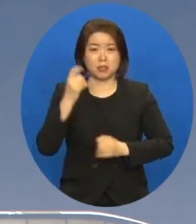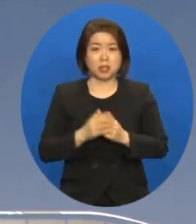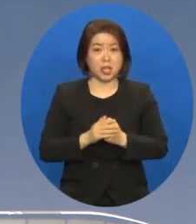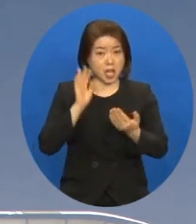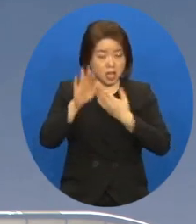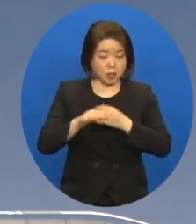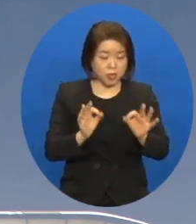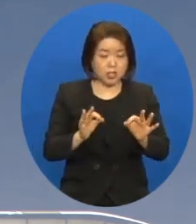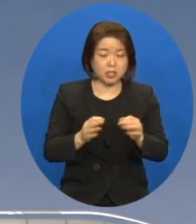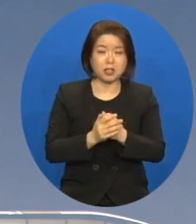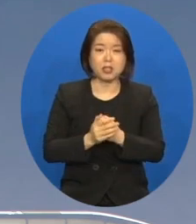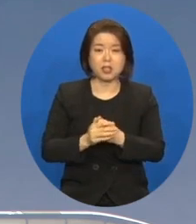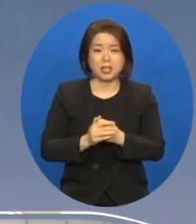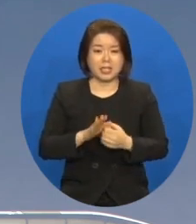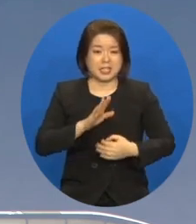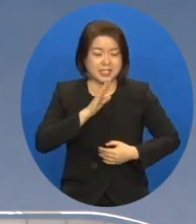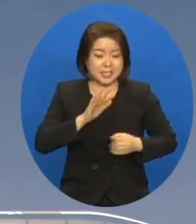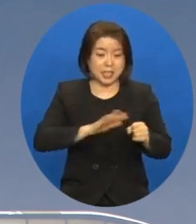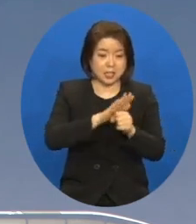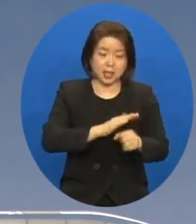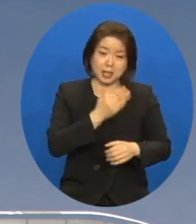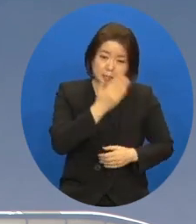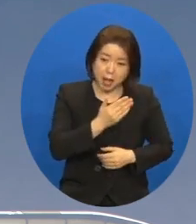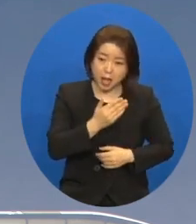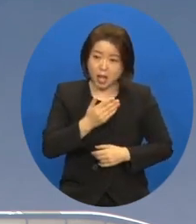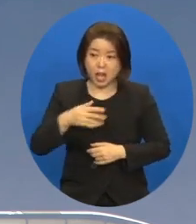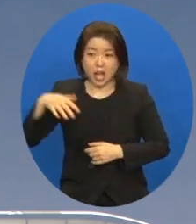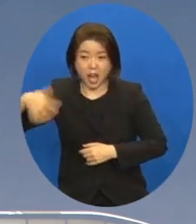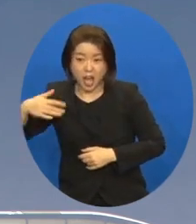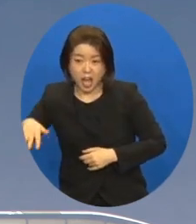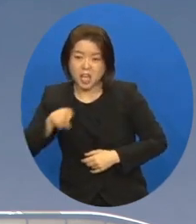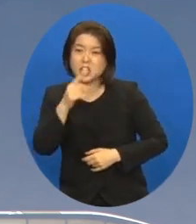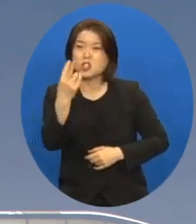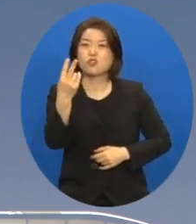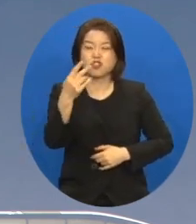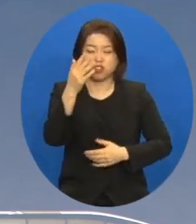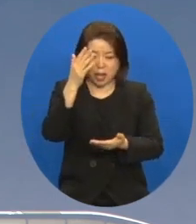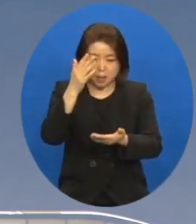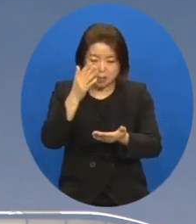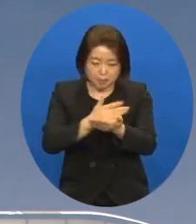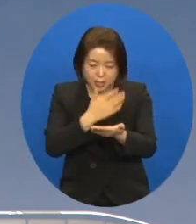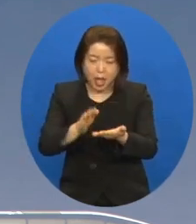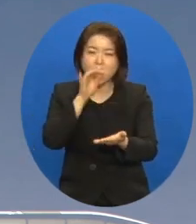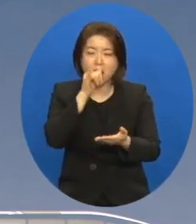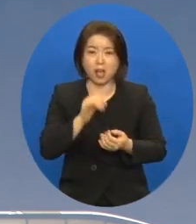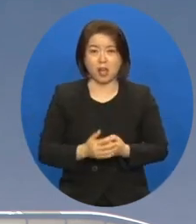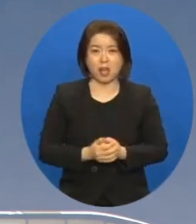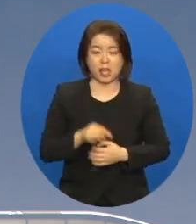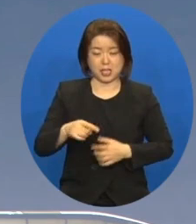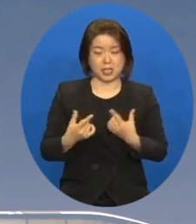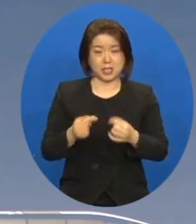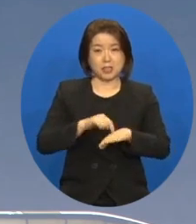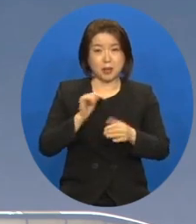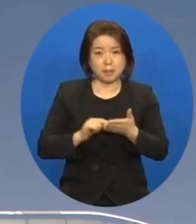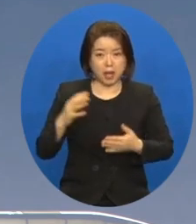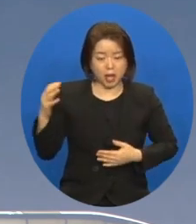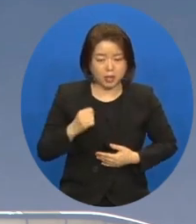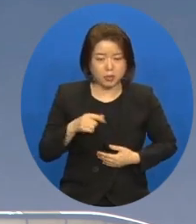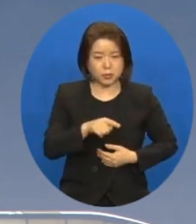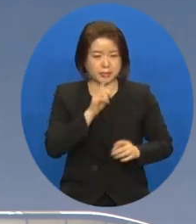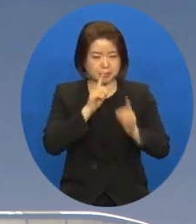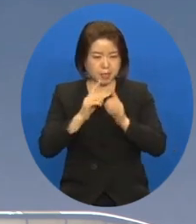이제는 진짜 사랑하게 됐냐 안 됐냐 그것만 남는 것. 여러분이 이런 마음으로 오늘 이 말씀을 붙잡으셔야